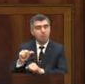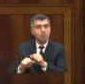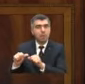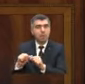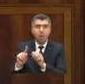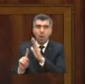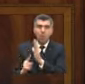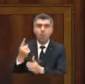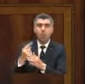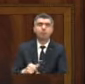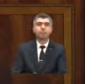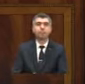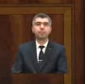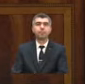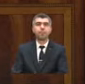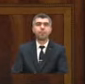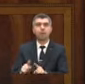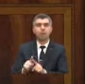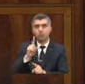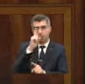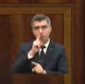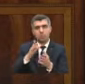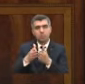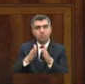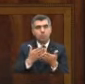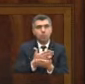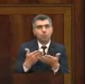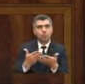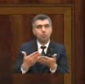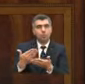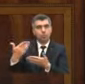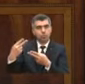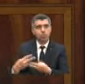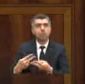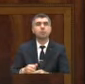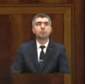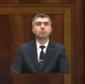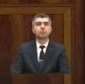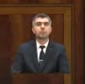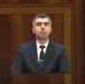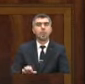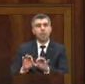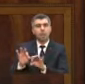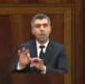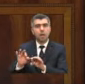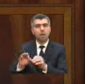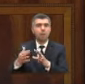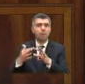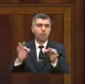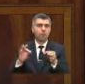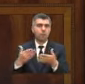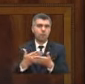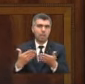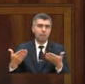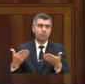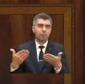غادي يدار، وأيضا سيضمن مقتضيات للانفتاح على الكفاءات الأجنبية، وبطبيعة الحال إجراءات عديدة تحدثت عنها بما